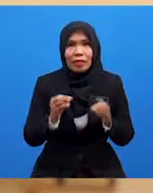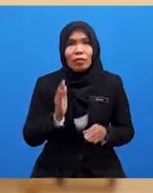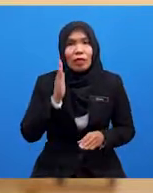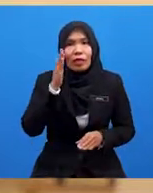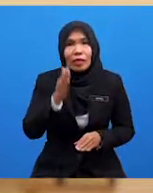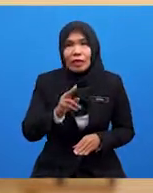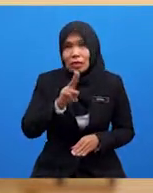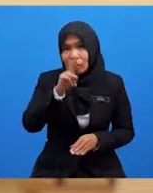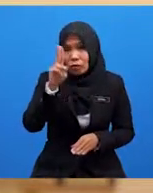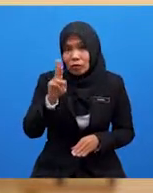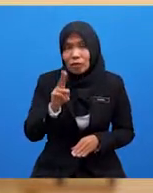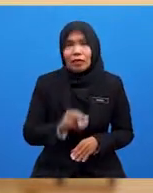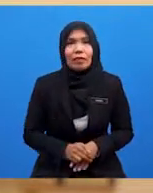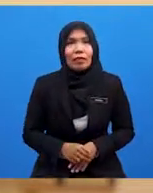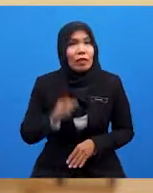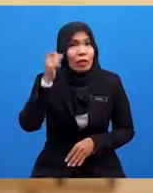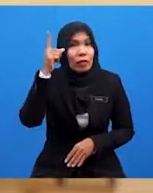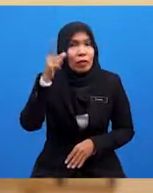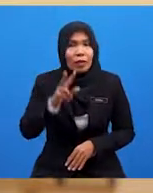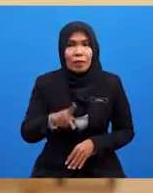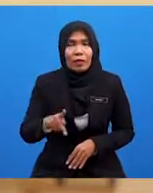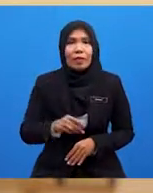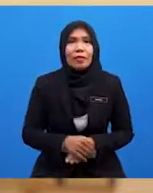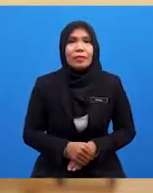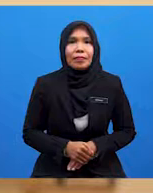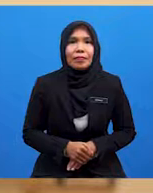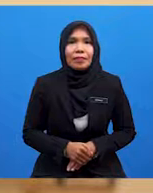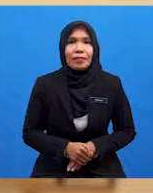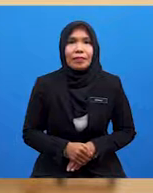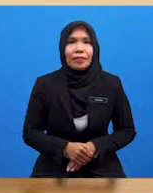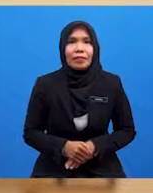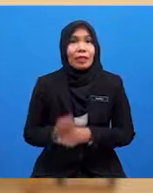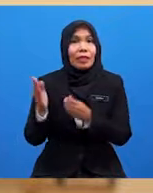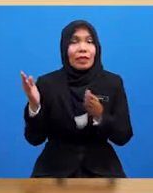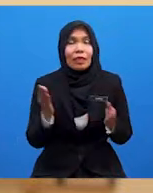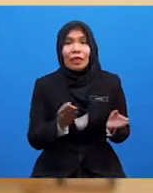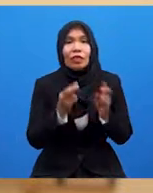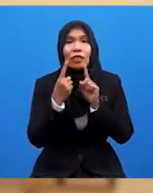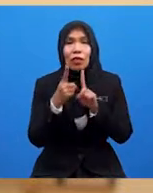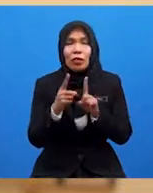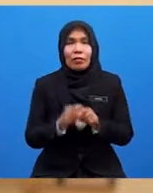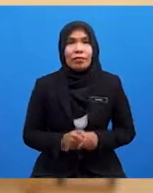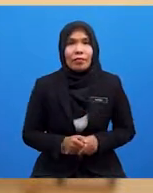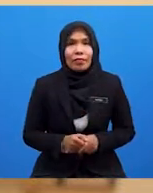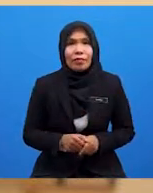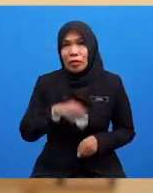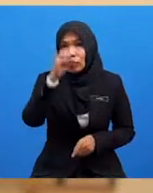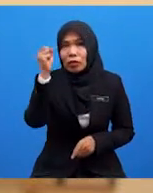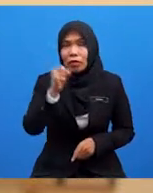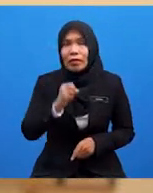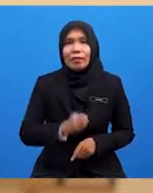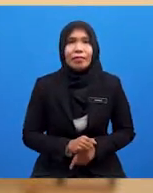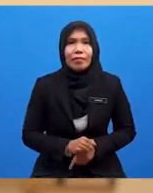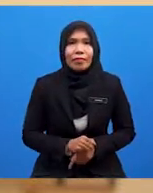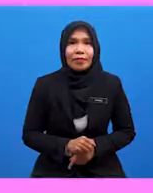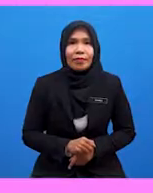akan uji kefahaman pelajar tentang konsep umum kata tugas. Sila jawab soalan struktur yang terdapat pada paparan